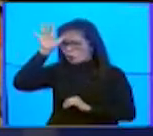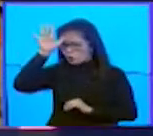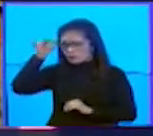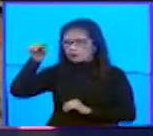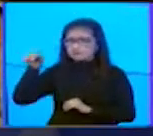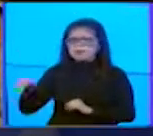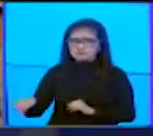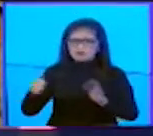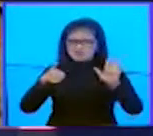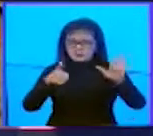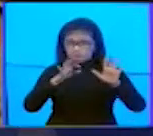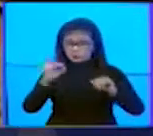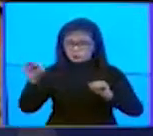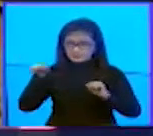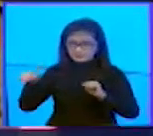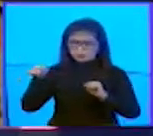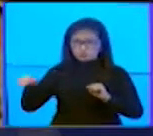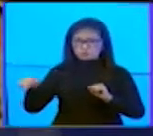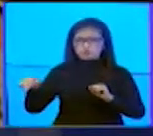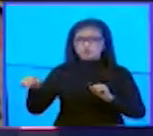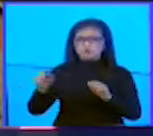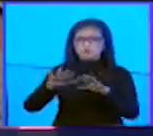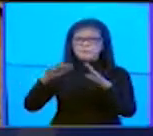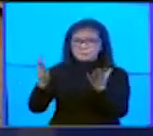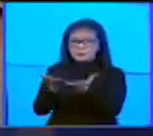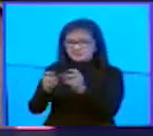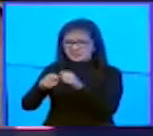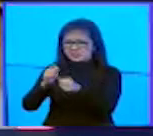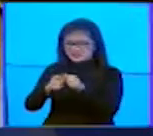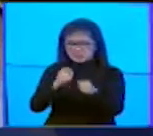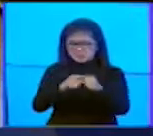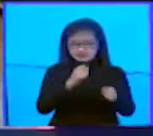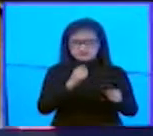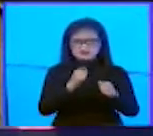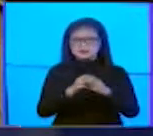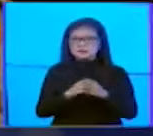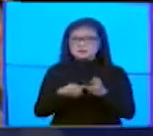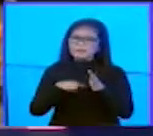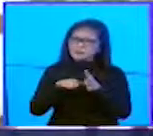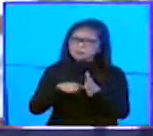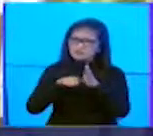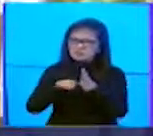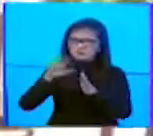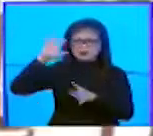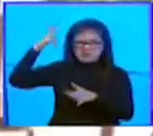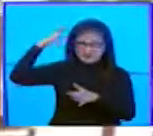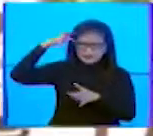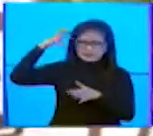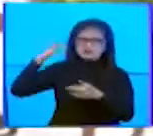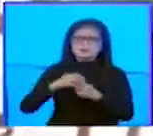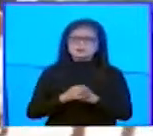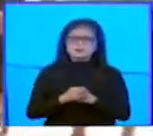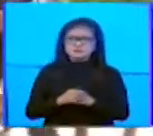dari antigen, di mana hari ini dibantu sekitar 20.000 kalau tidak salah dari BNPB. Alat rapid antigen yang